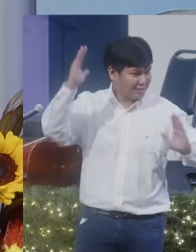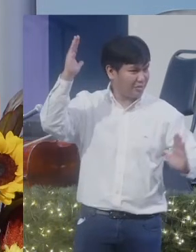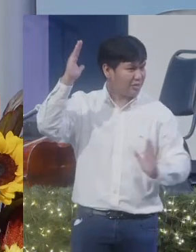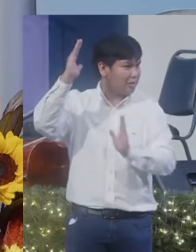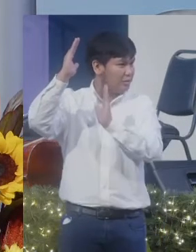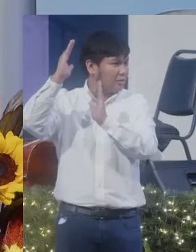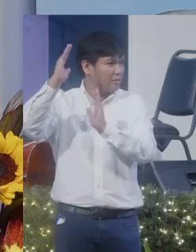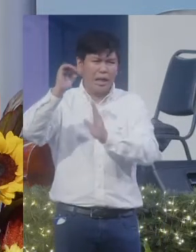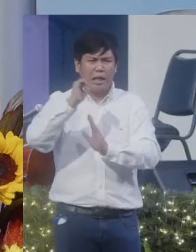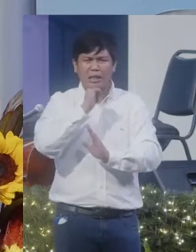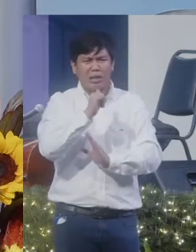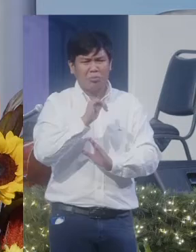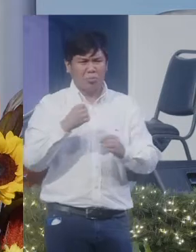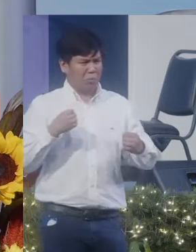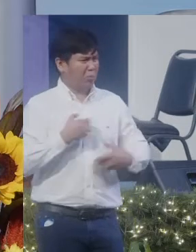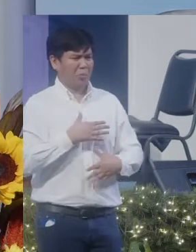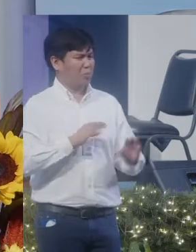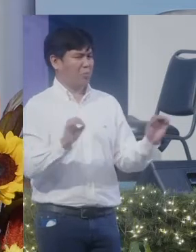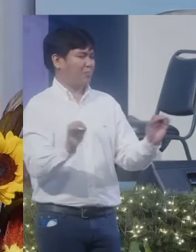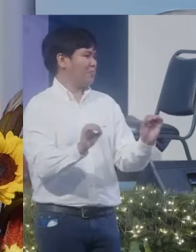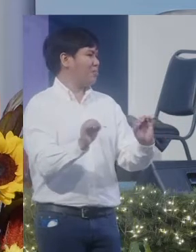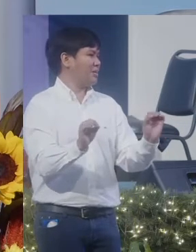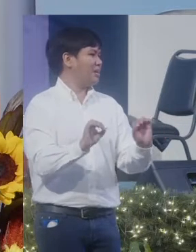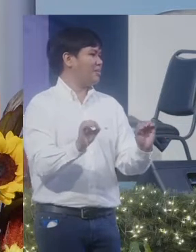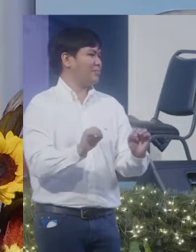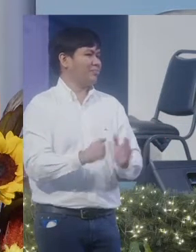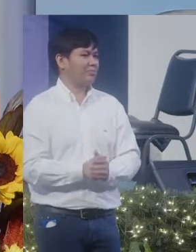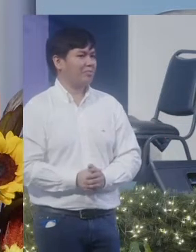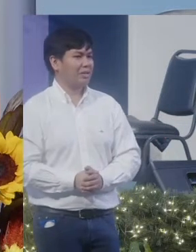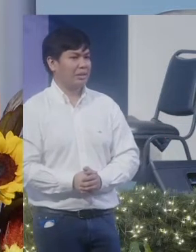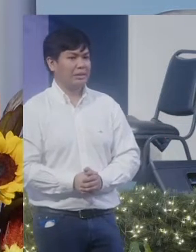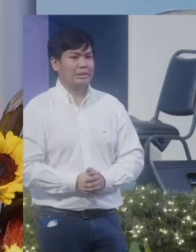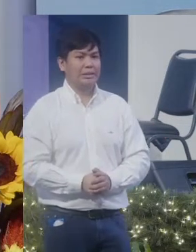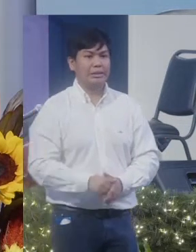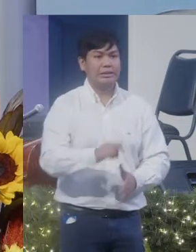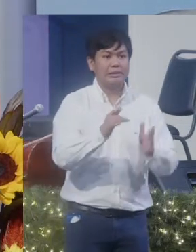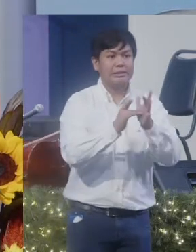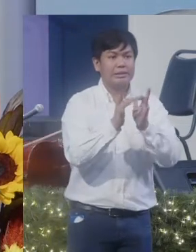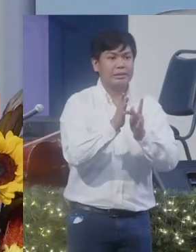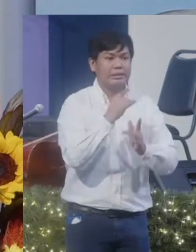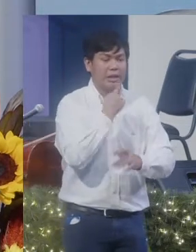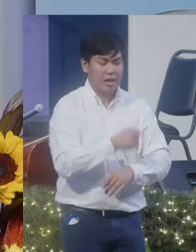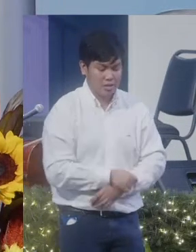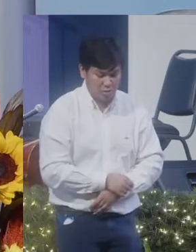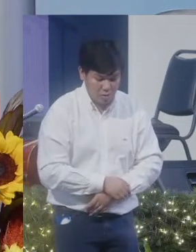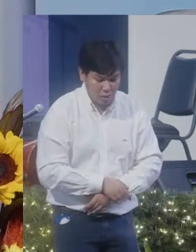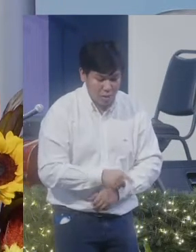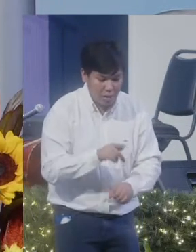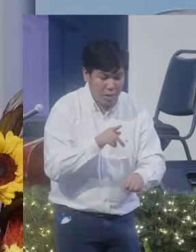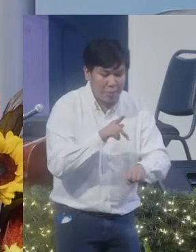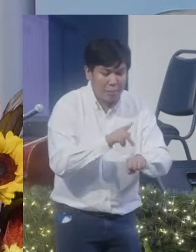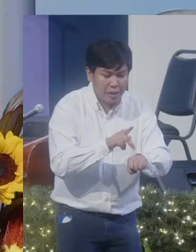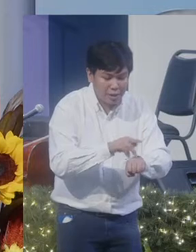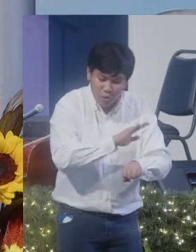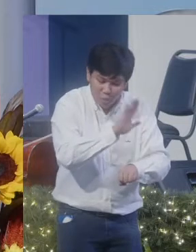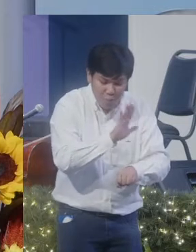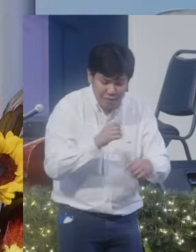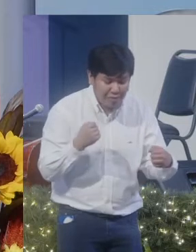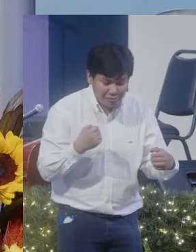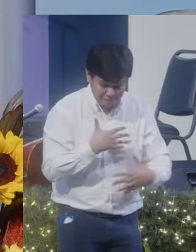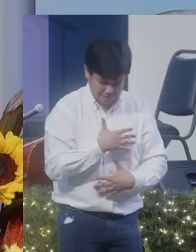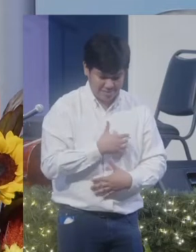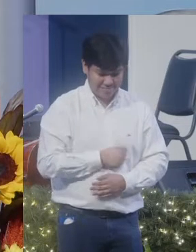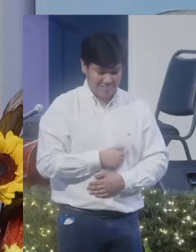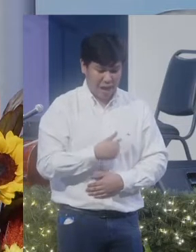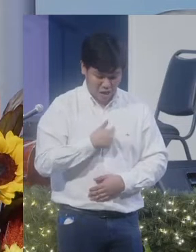matakot. Yan, sabi niya kay Simon, "Do not be afraid." Dahil sa kanyang kahabagan, ang lahat ng kanyang